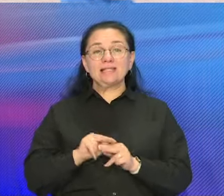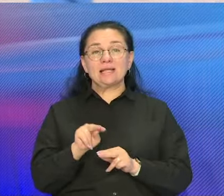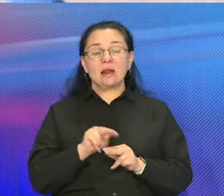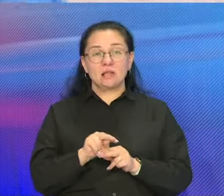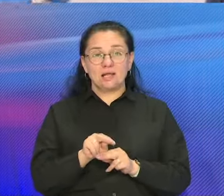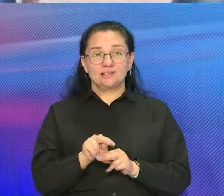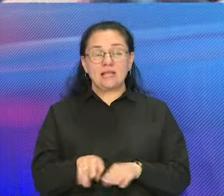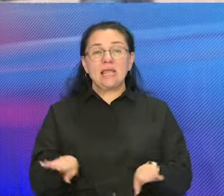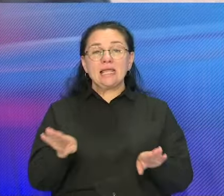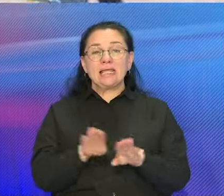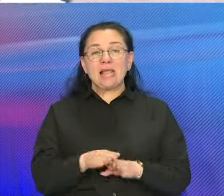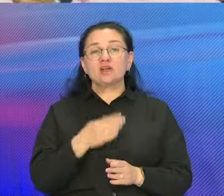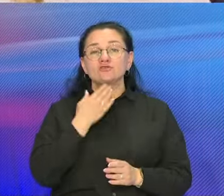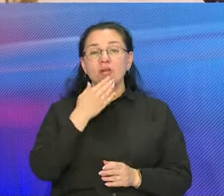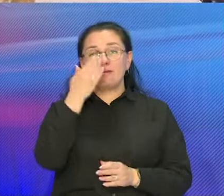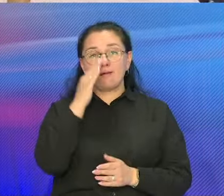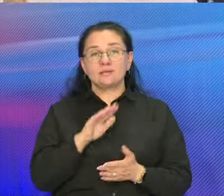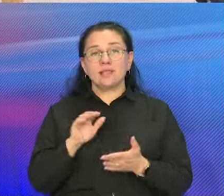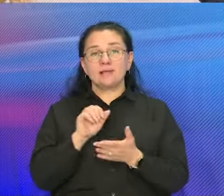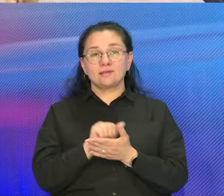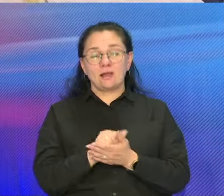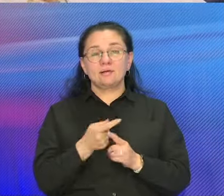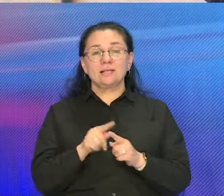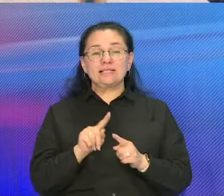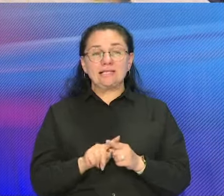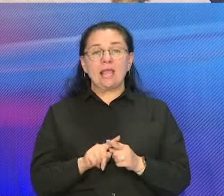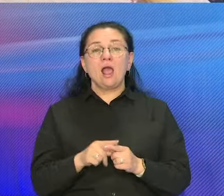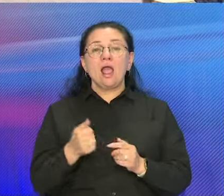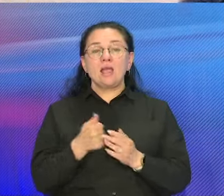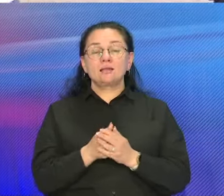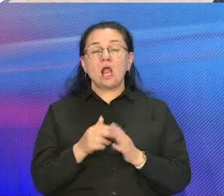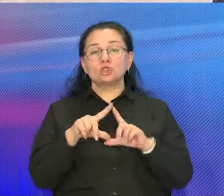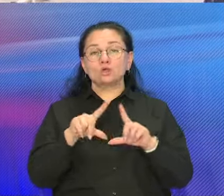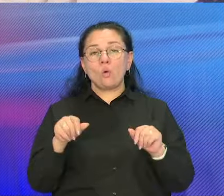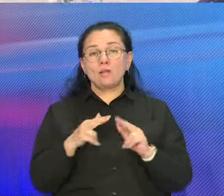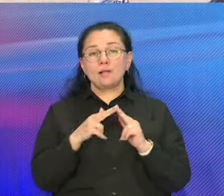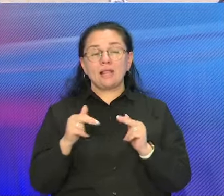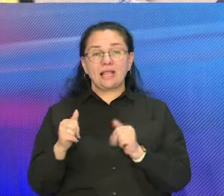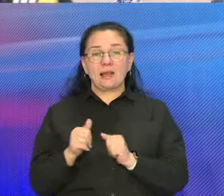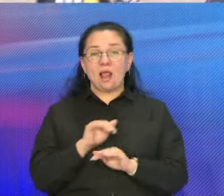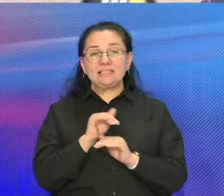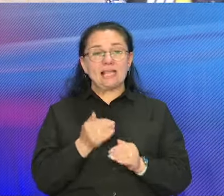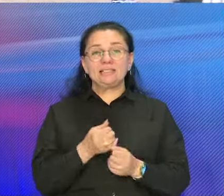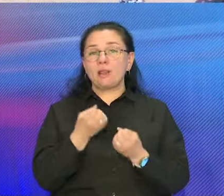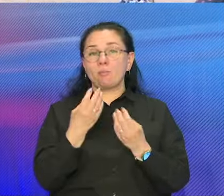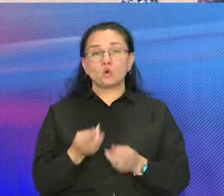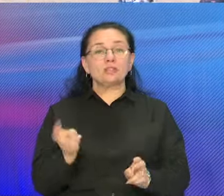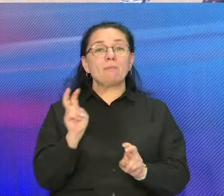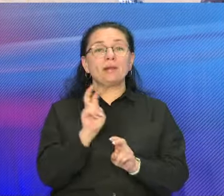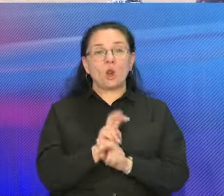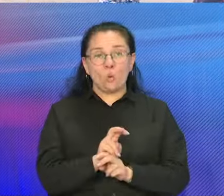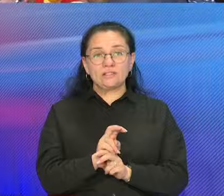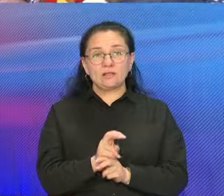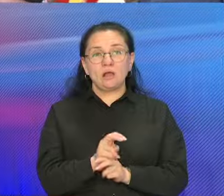летняя занятость Это и пришкольные лагеря То, что дети не просто приходит время проводить, а чему-то